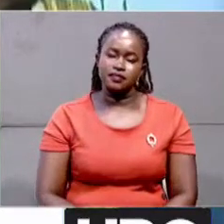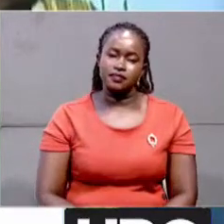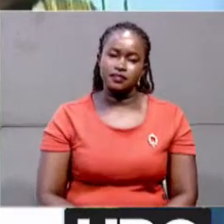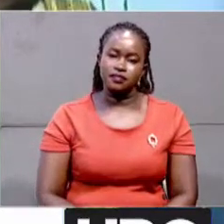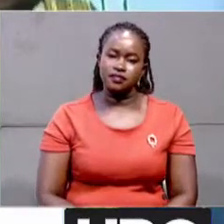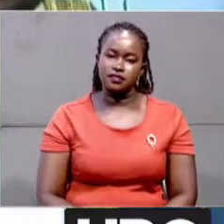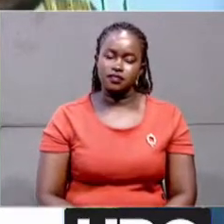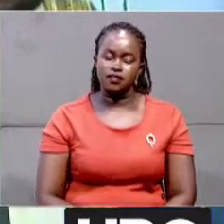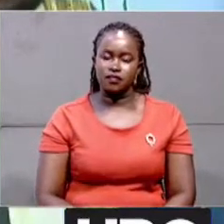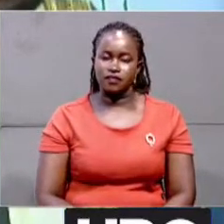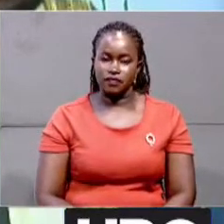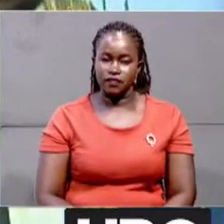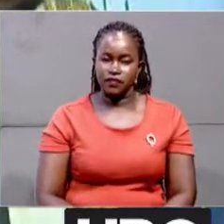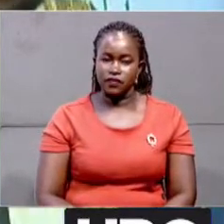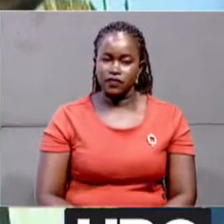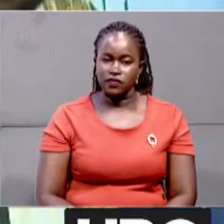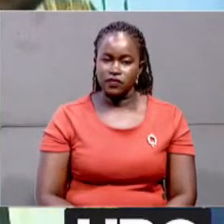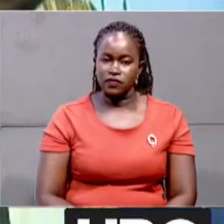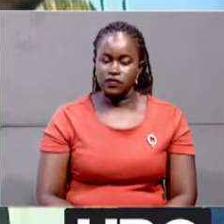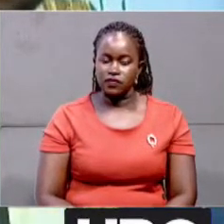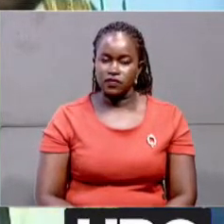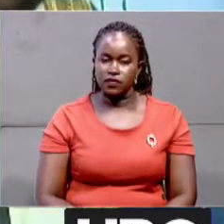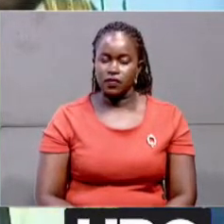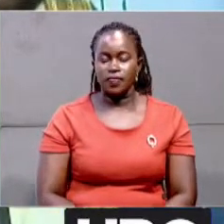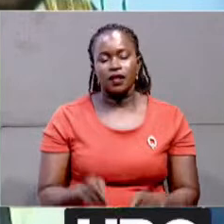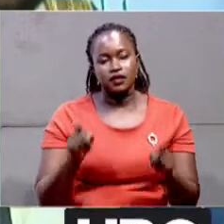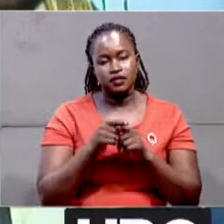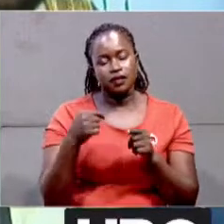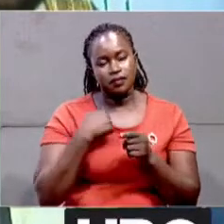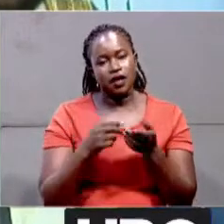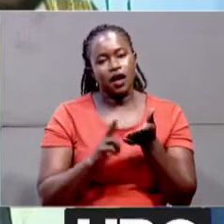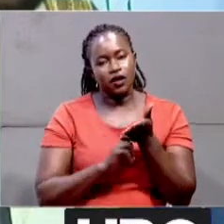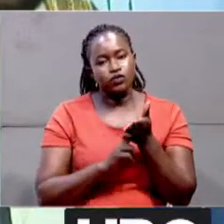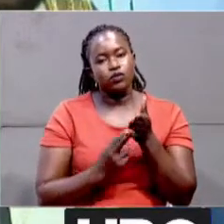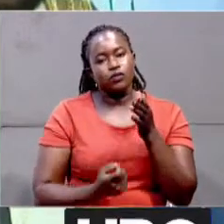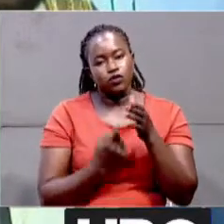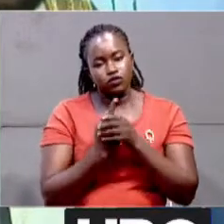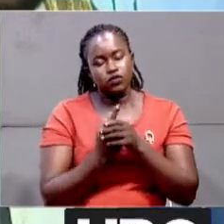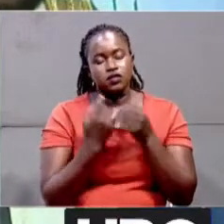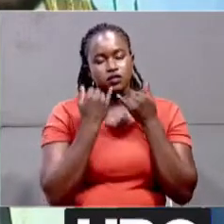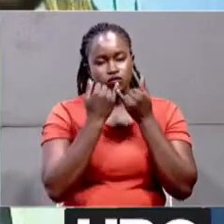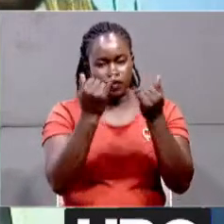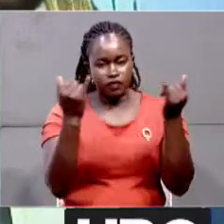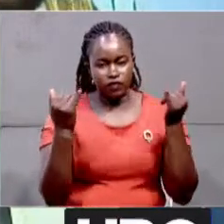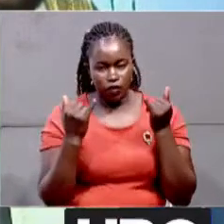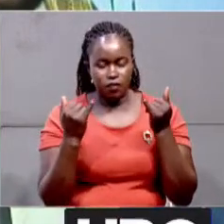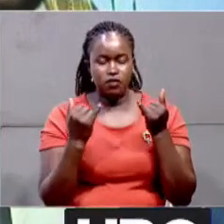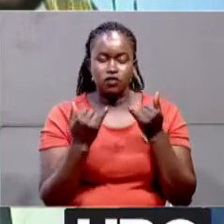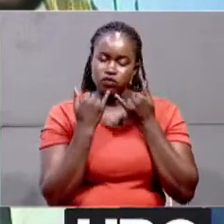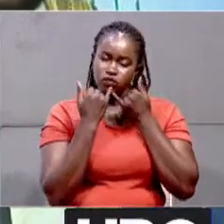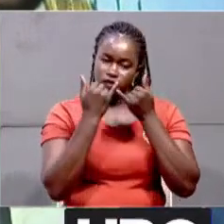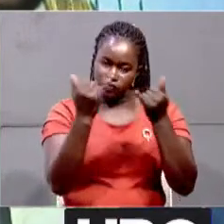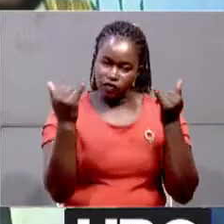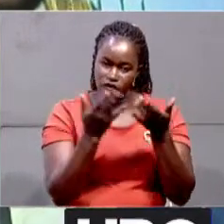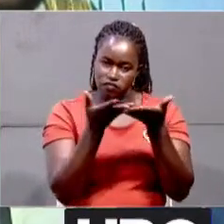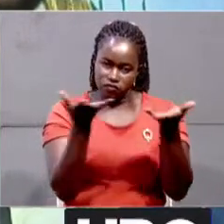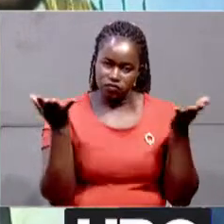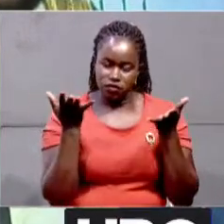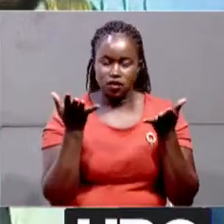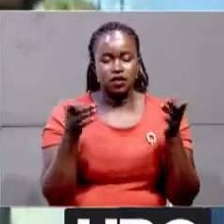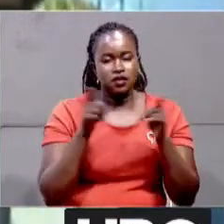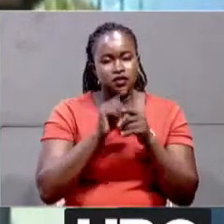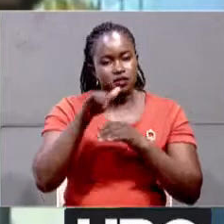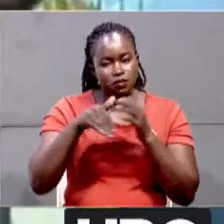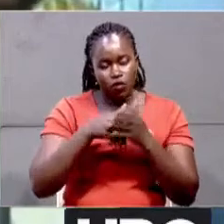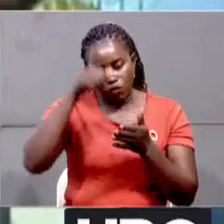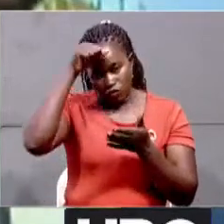yagatibwako Bukhari ne Muslim Ntwala omukisa guno okutegeeza okubategeeza